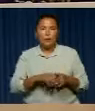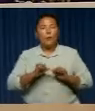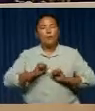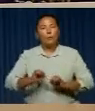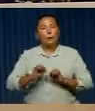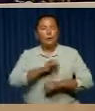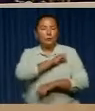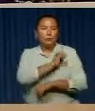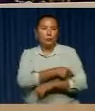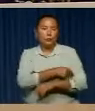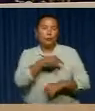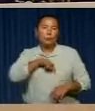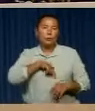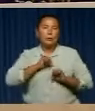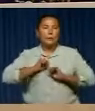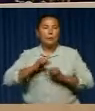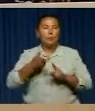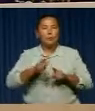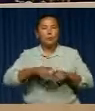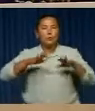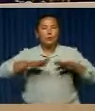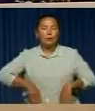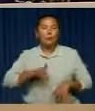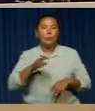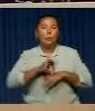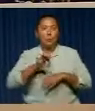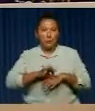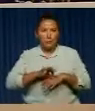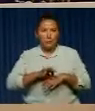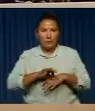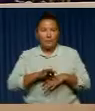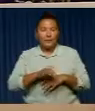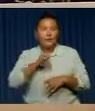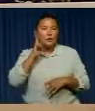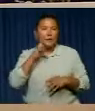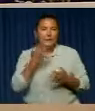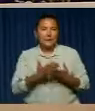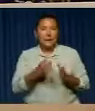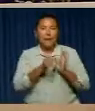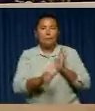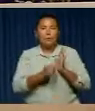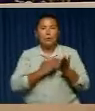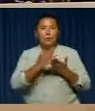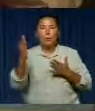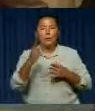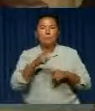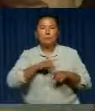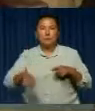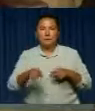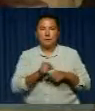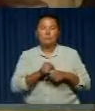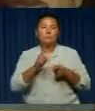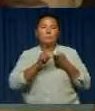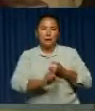Қорғаныш күші немесе иммунитеті өте төмен науқастарда. Жасы 60-тан жоғары жаста үлкен